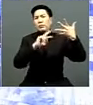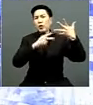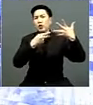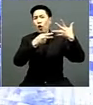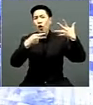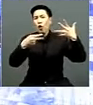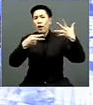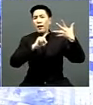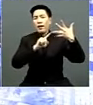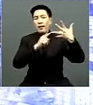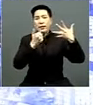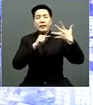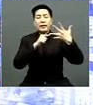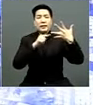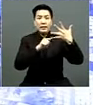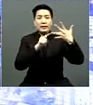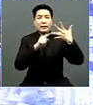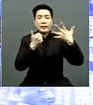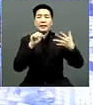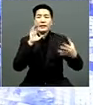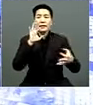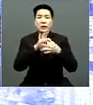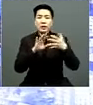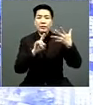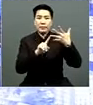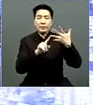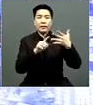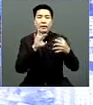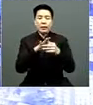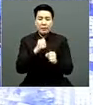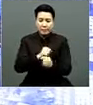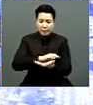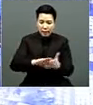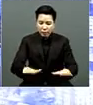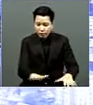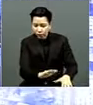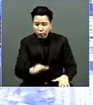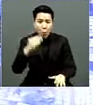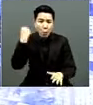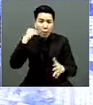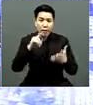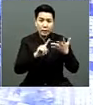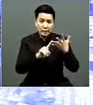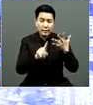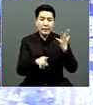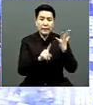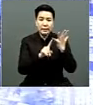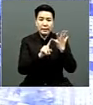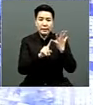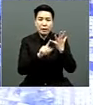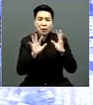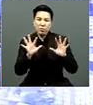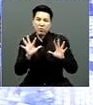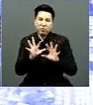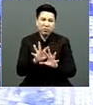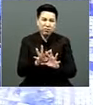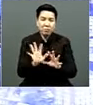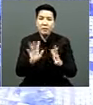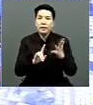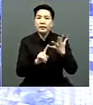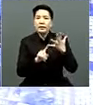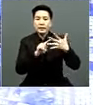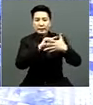ยู่ของส่วนที่เป็นการทำความสะอาดบ่อยๆนะครับแล้วก็ลดความหนาแน่นซึ่